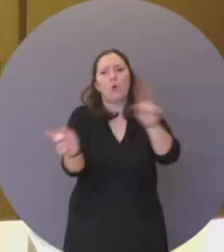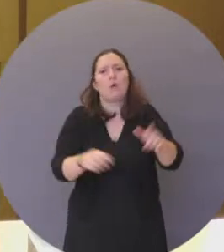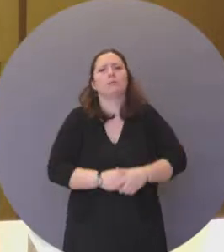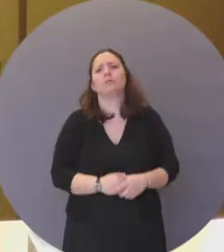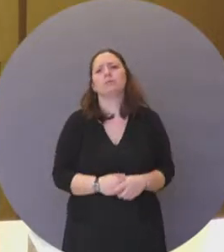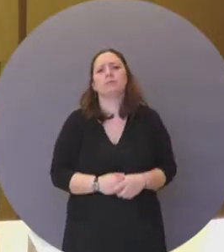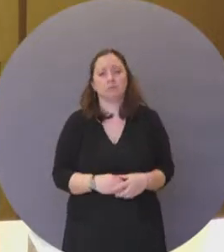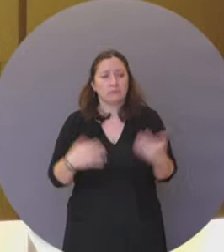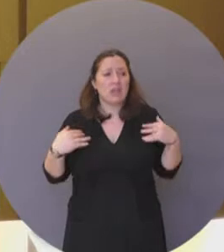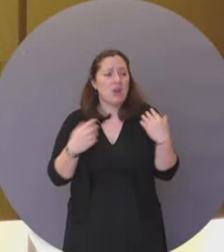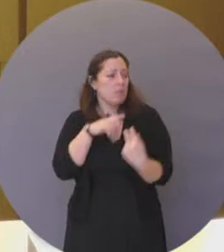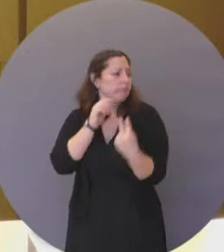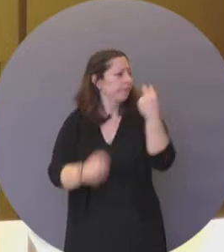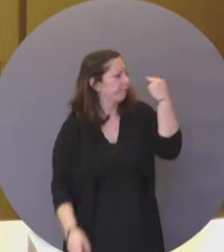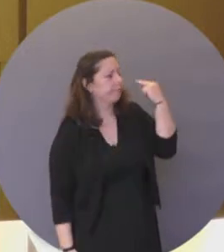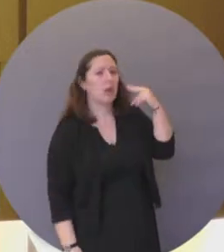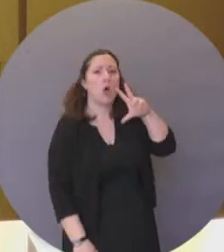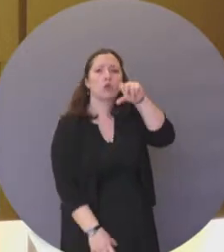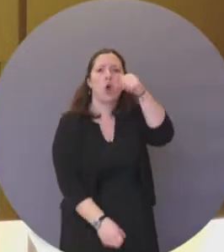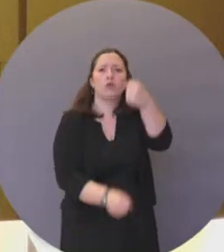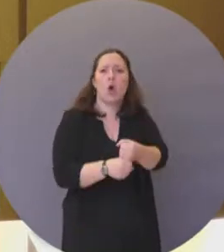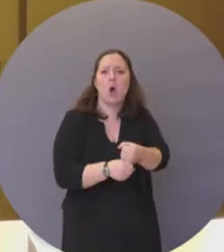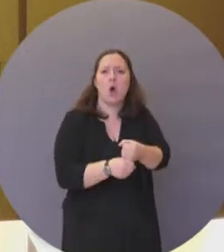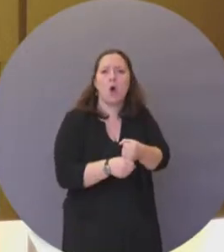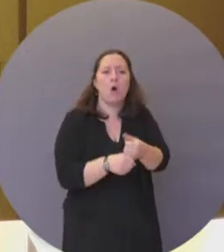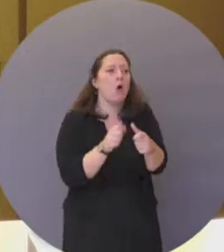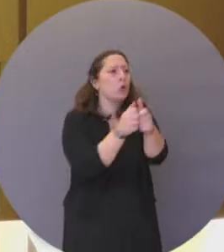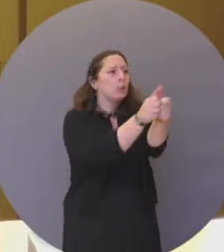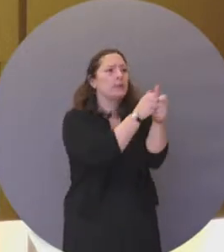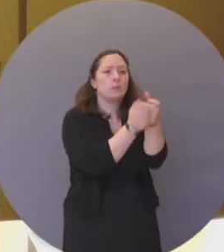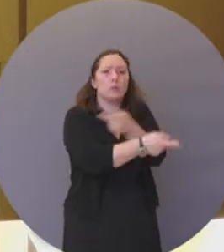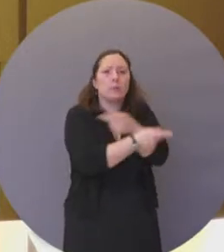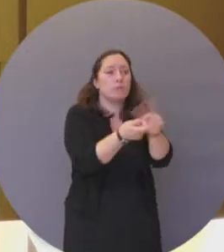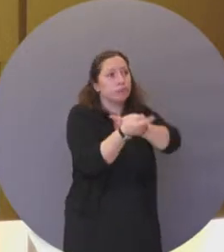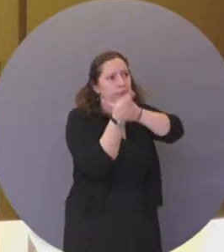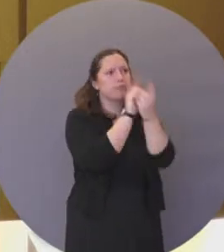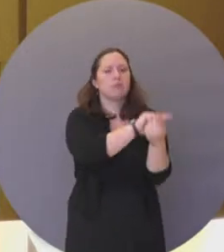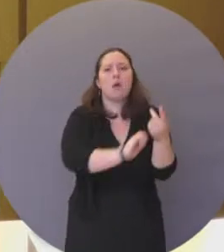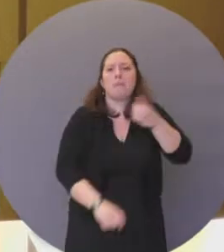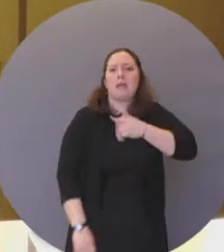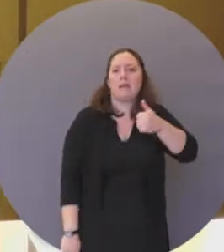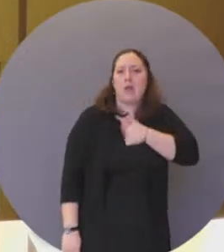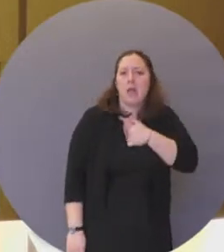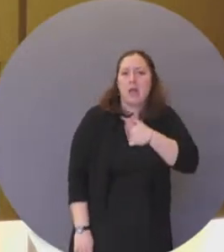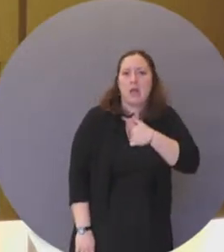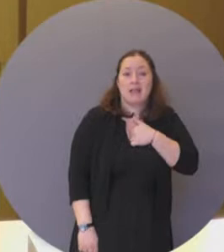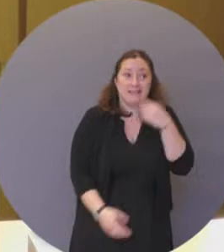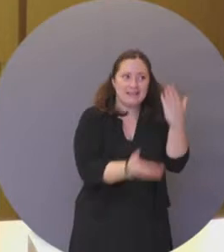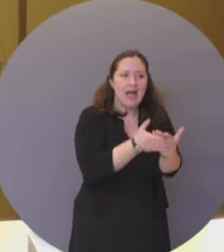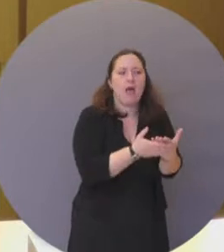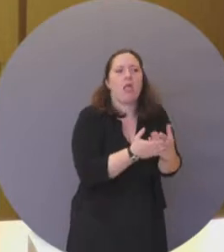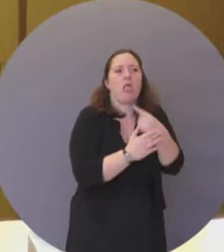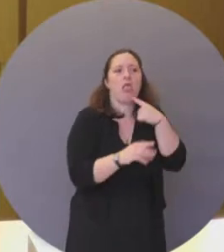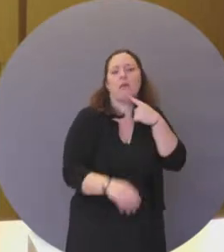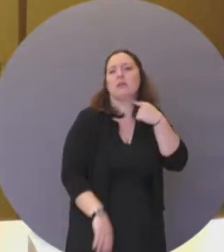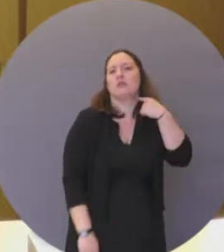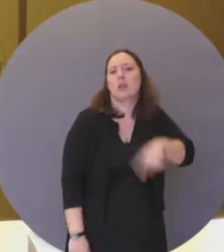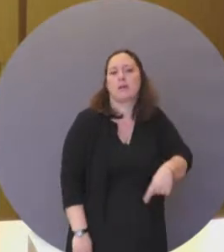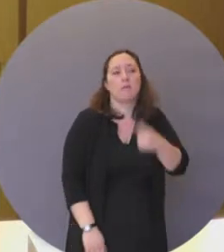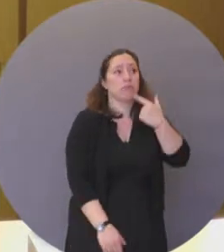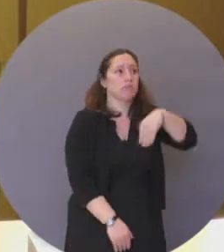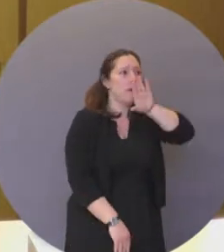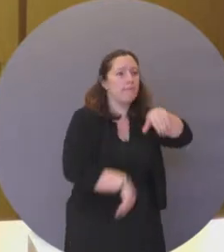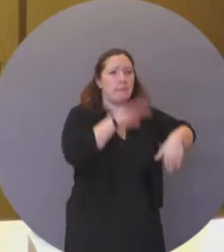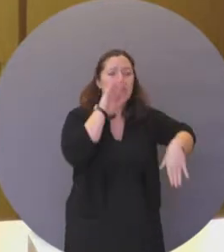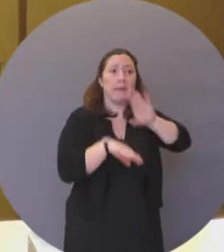années de libéralisation de choix politiques désastreux et nombre d'entre eux vous avez soutenu et soutenu